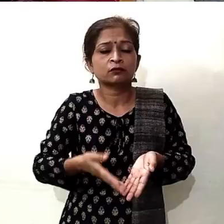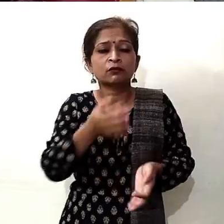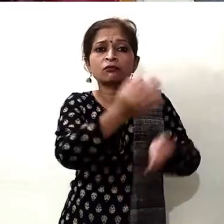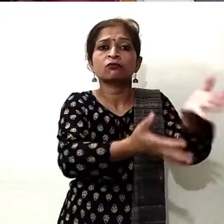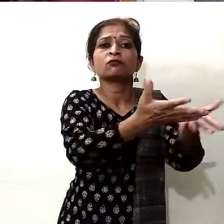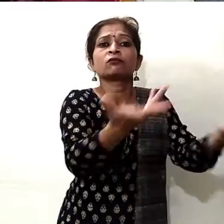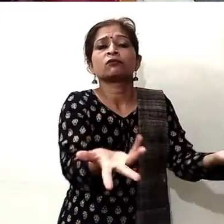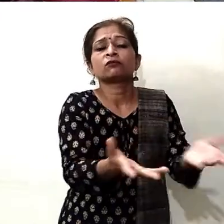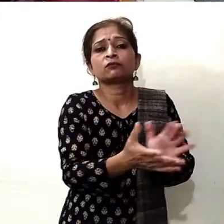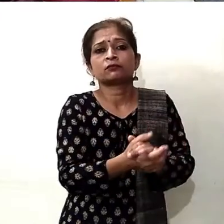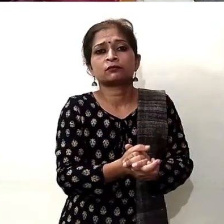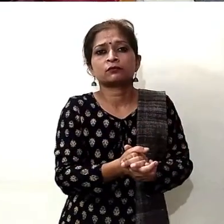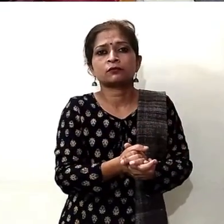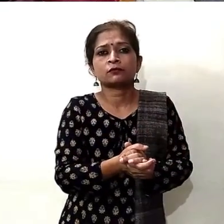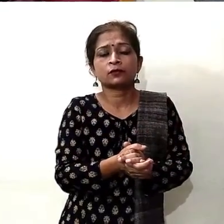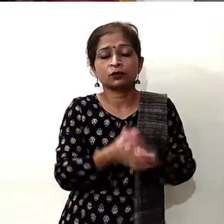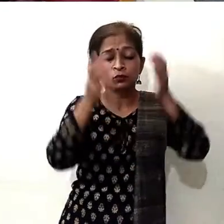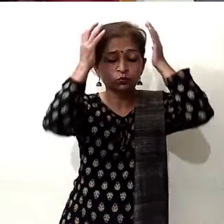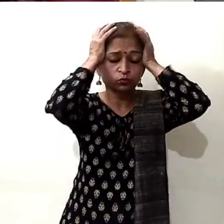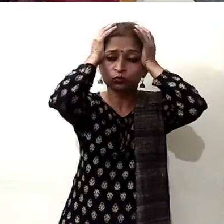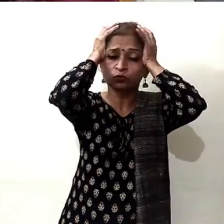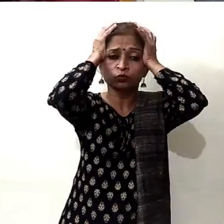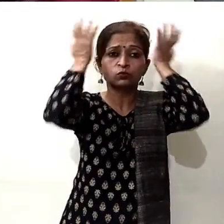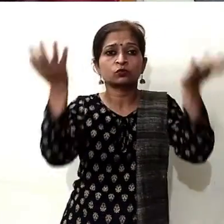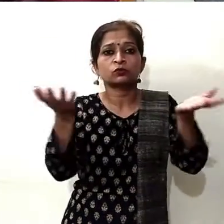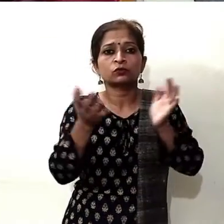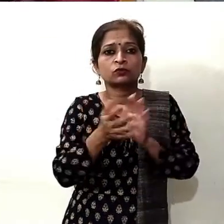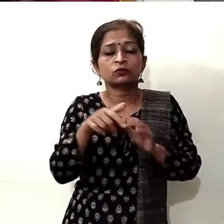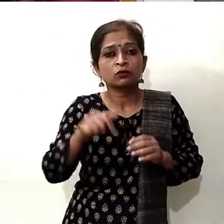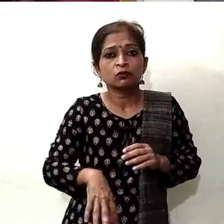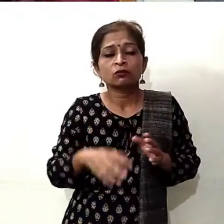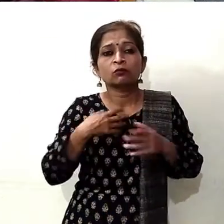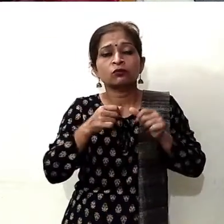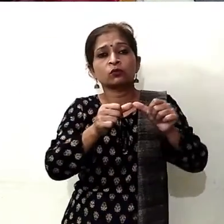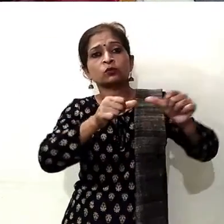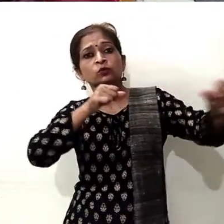गई, ये सर पकड़ के बैठ गया और इसके लिए मैं इतना दूर आया, इतना नुकसान।